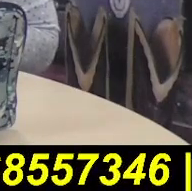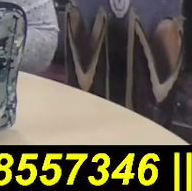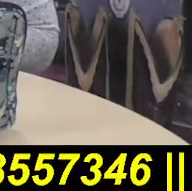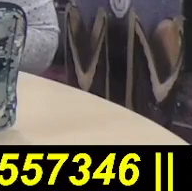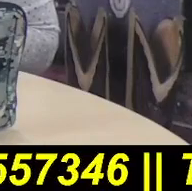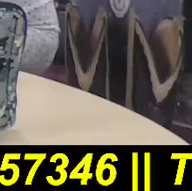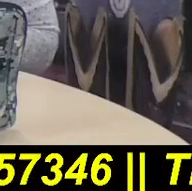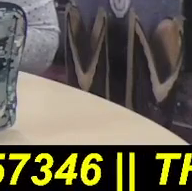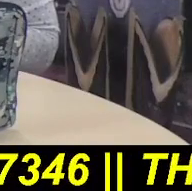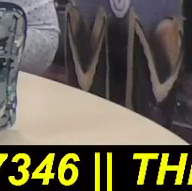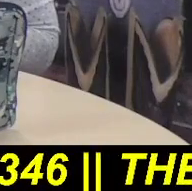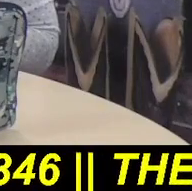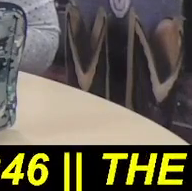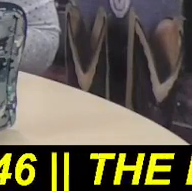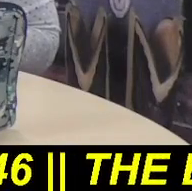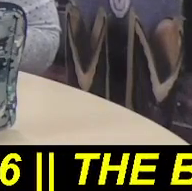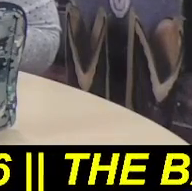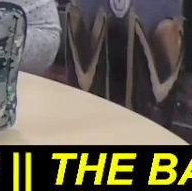pina-prioritize